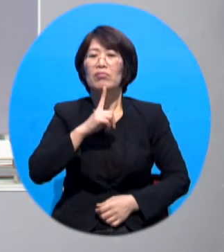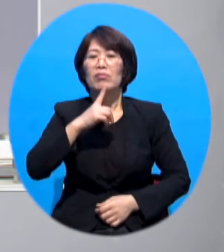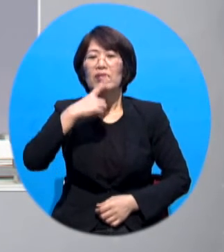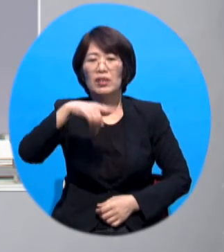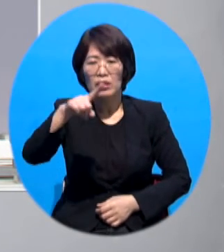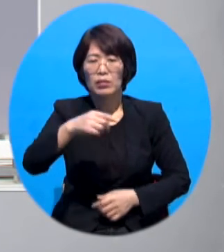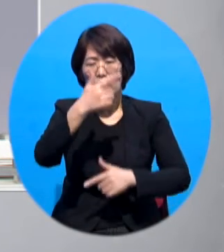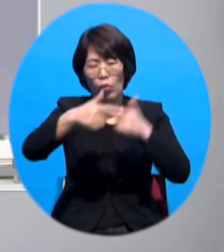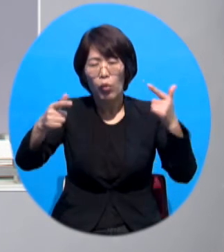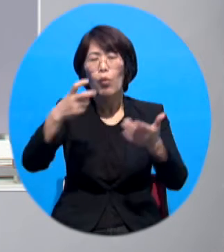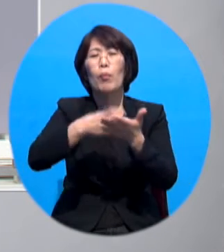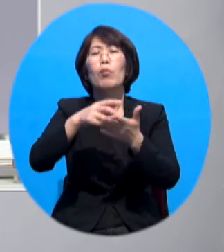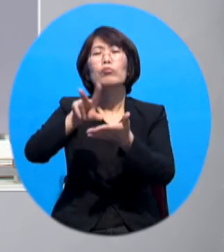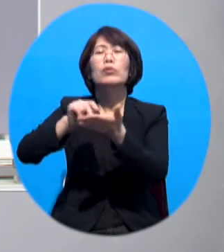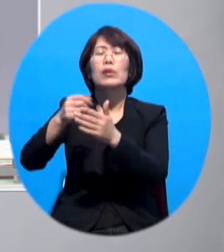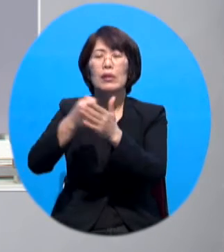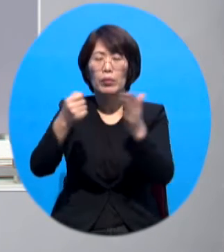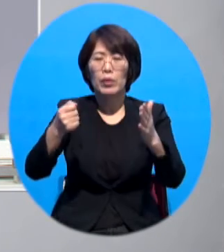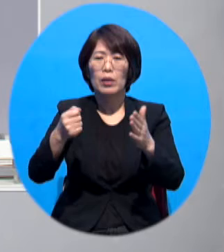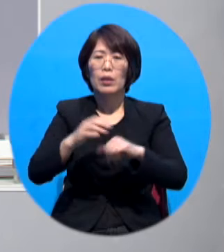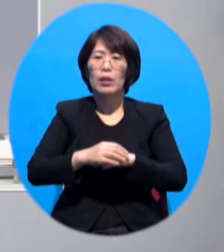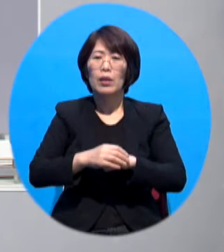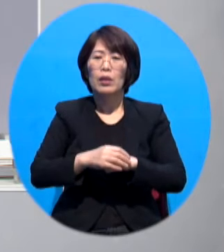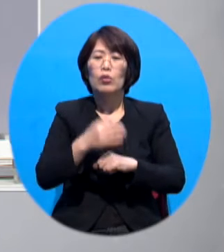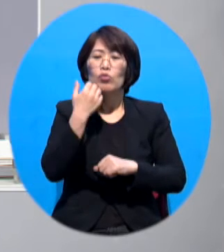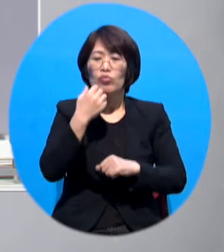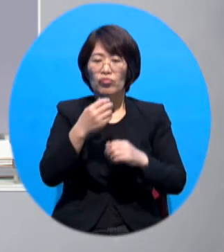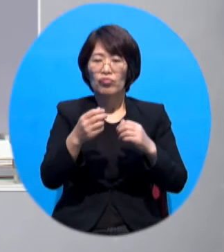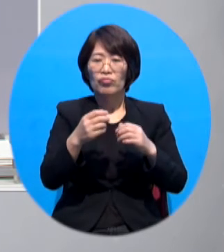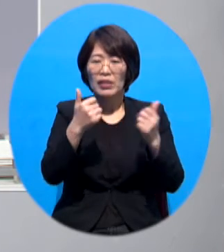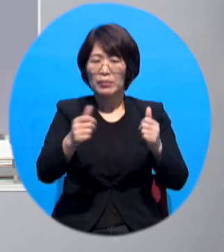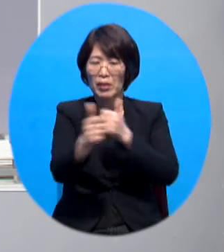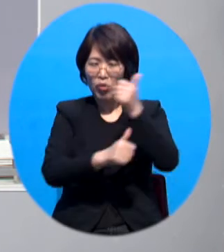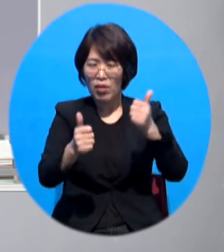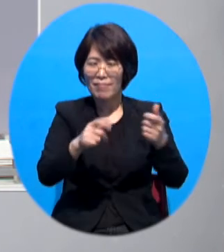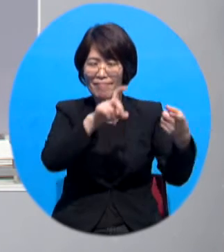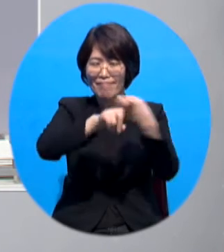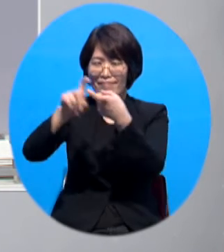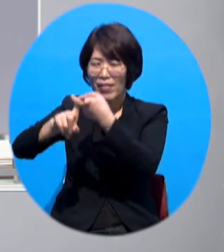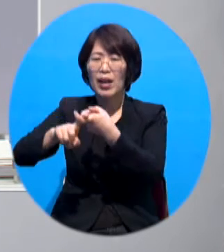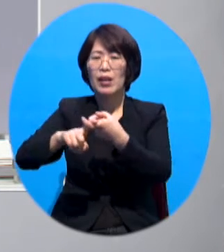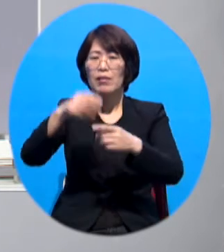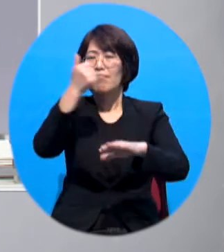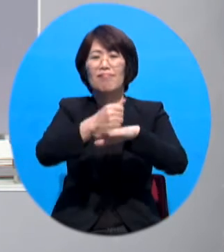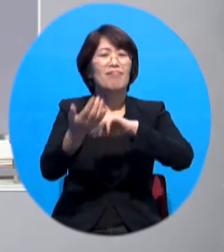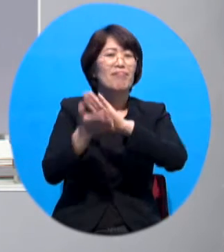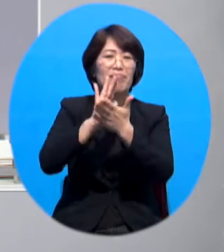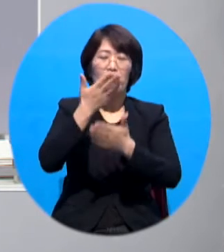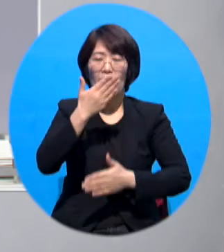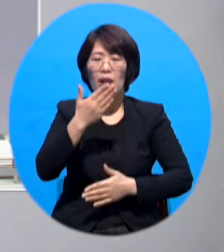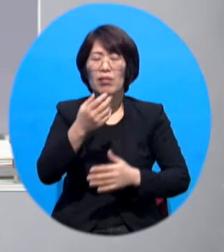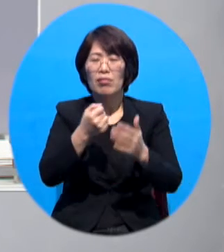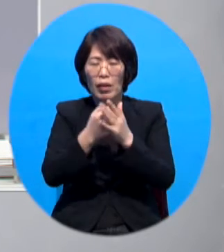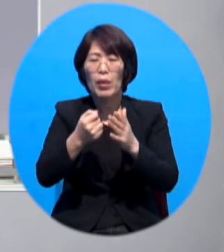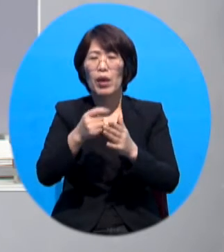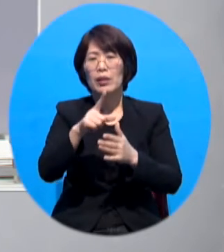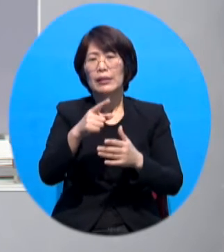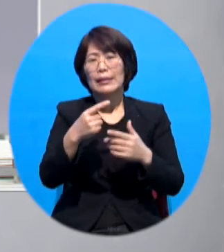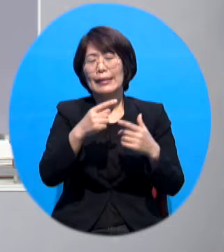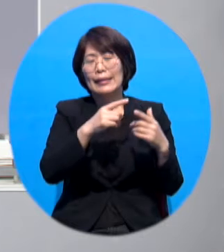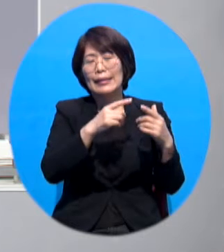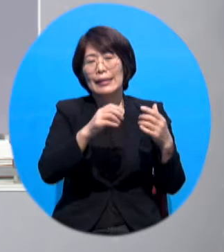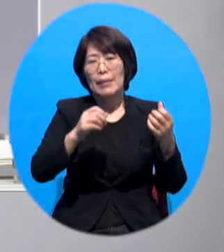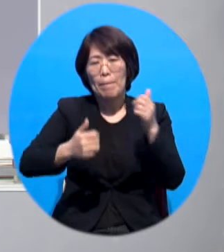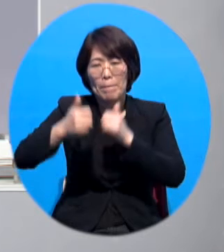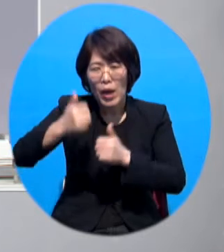제도적인 문제 때문에 3분과 결 창만 하면 결과를 뒤엎을 수 있습니다 그렇기 때문에 끊임없이 치열한